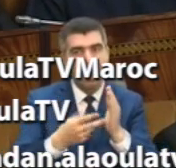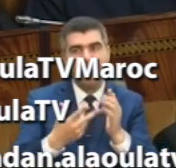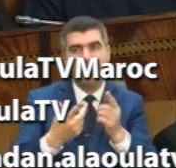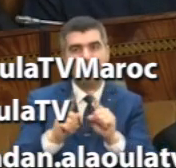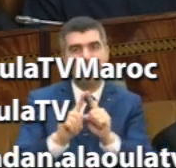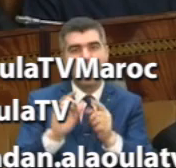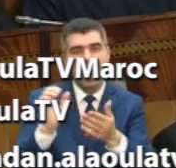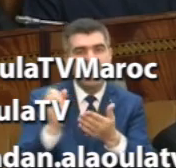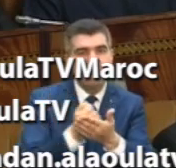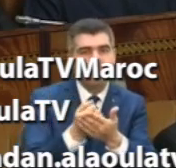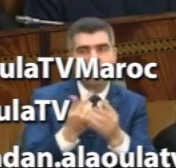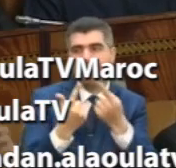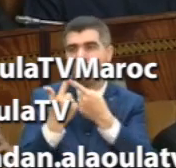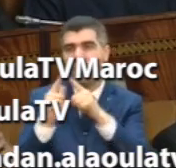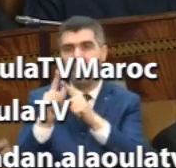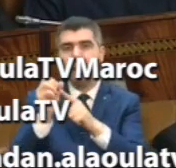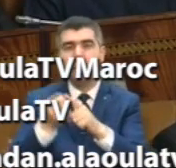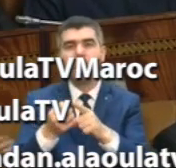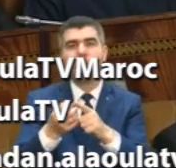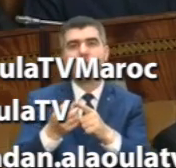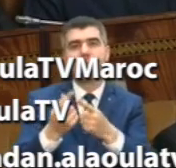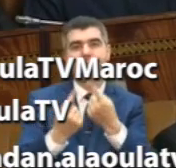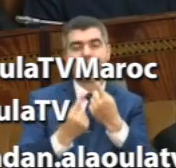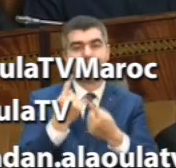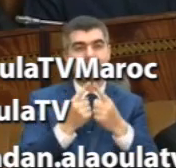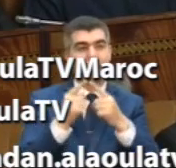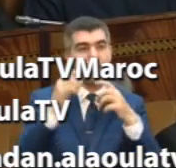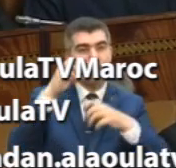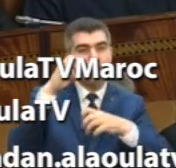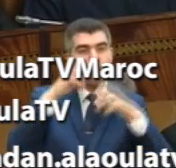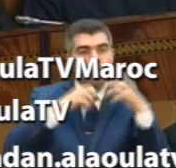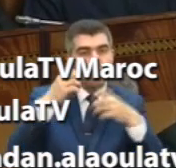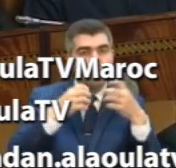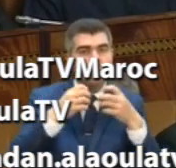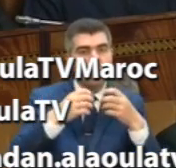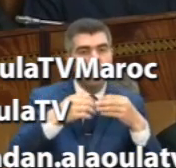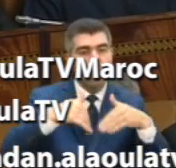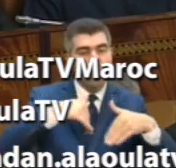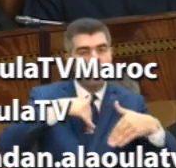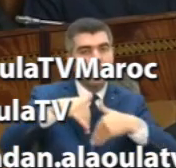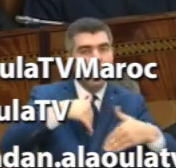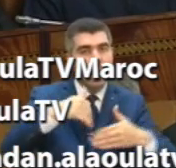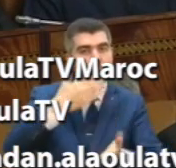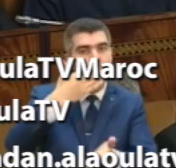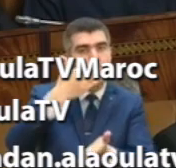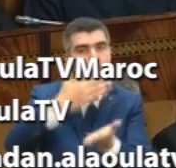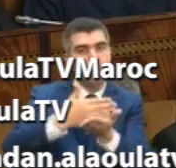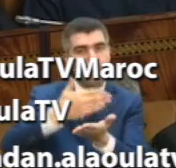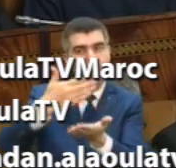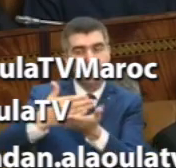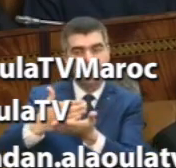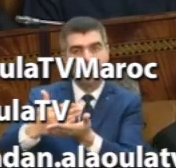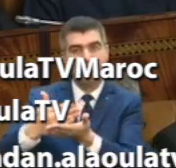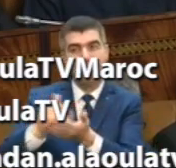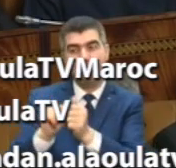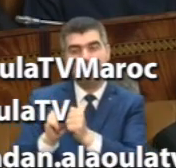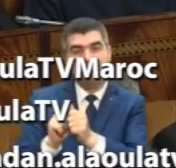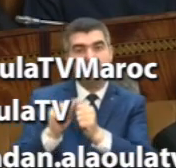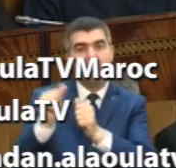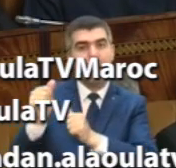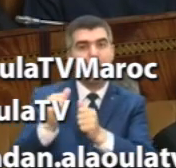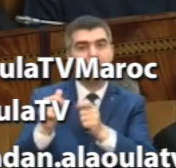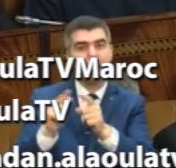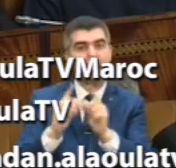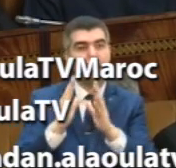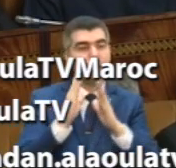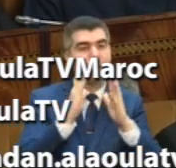للاختطاف، معرضون للحصار بالثلوج، ومعرضون كذلك مجموعة من المخاطر التي يعرفها البعد عن ما بين السكن